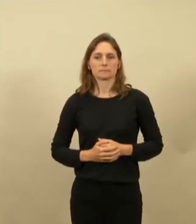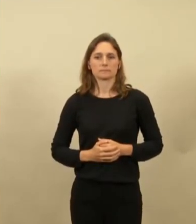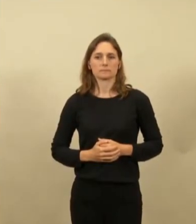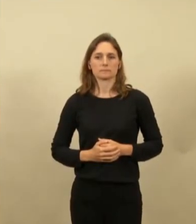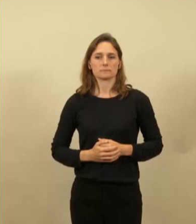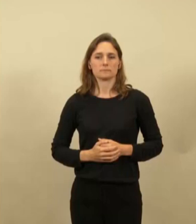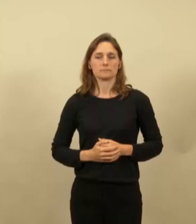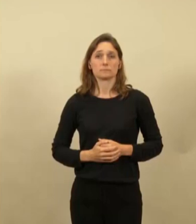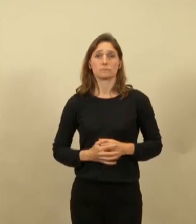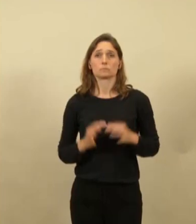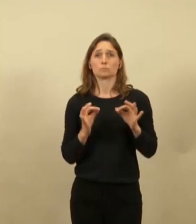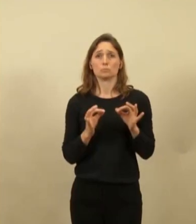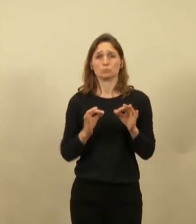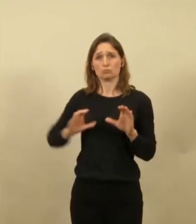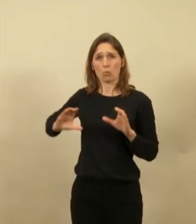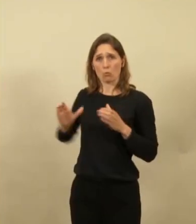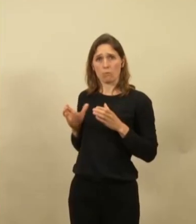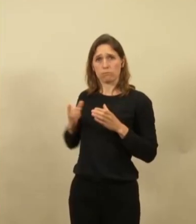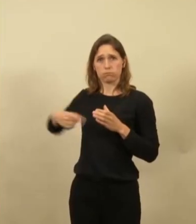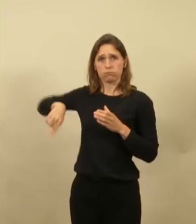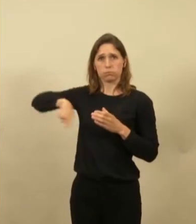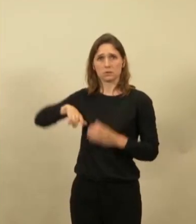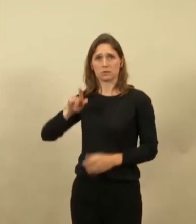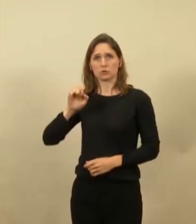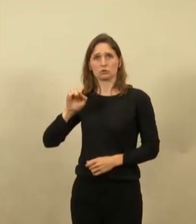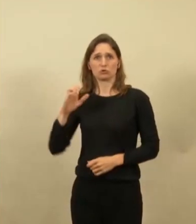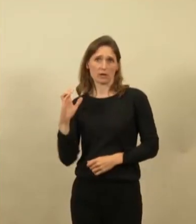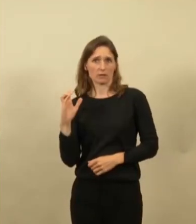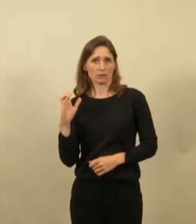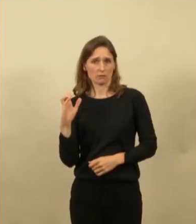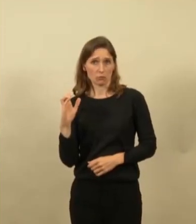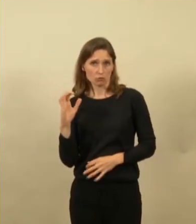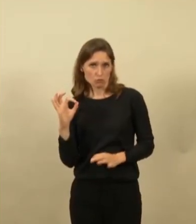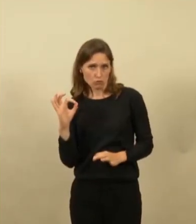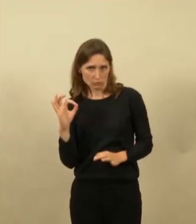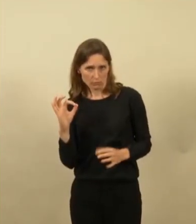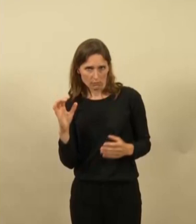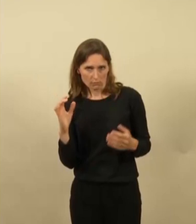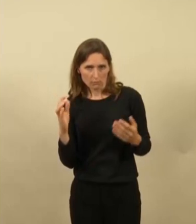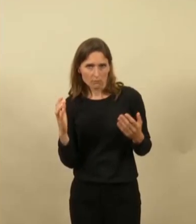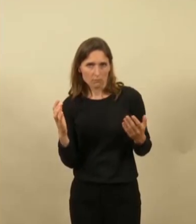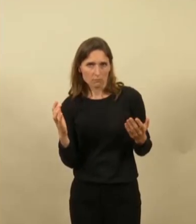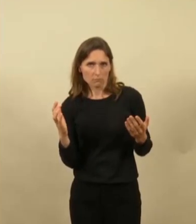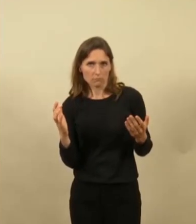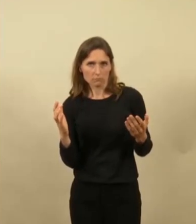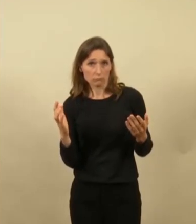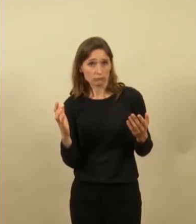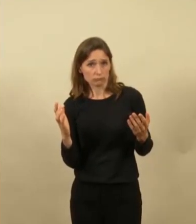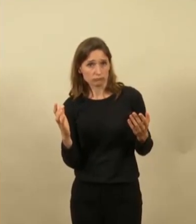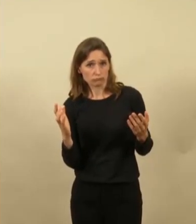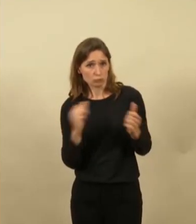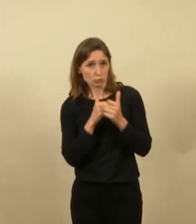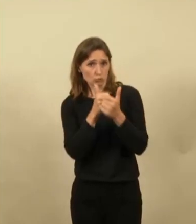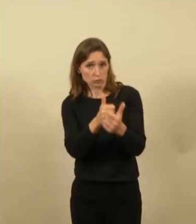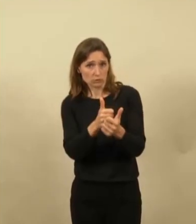le groupe Grenoble en commun est sensible bien évidemment à toute initiative qui permet de